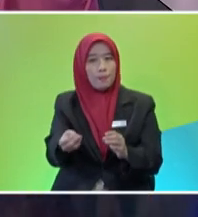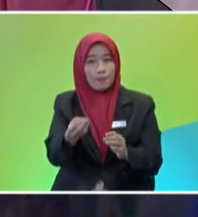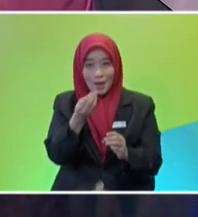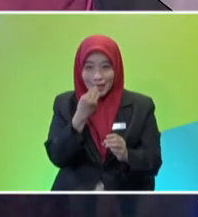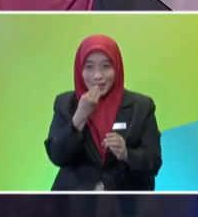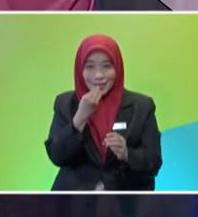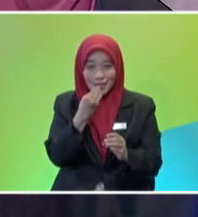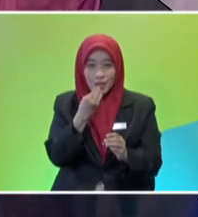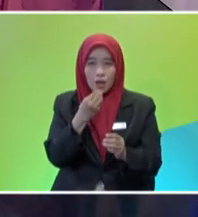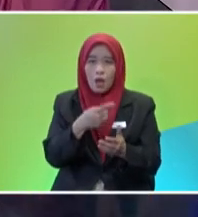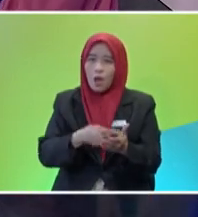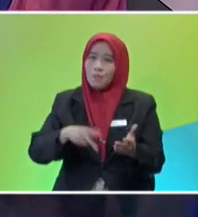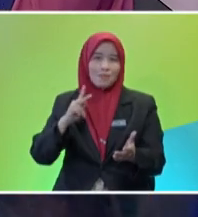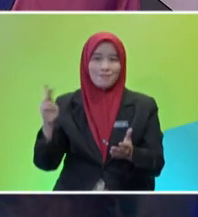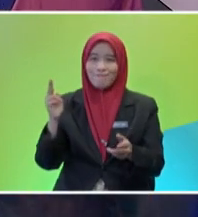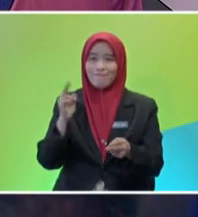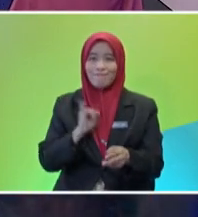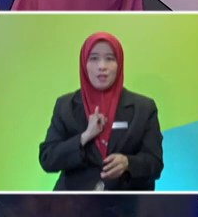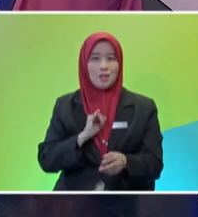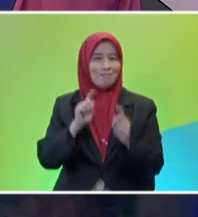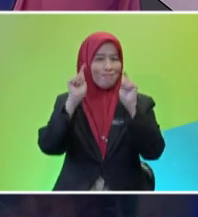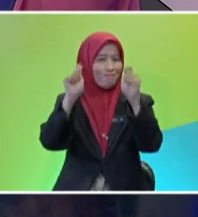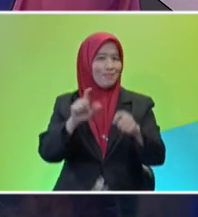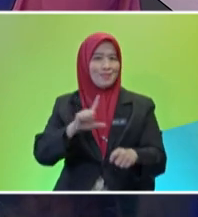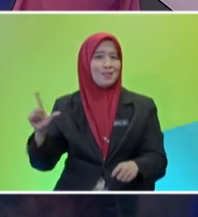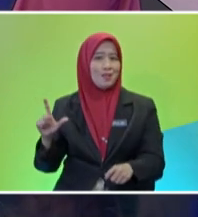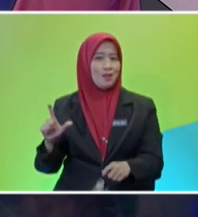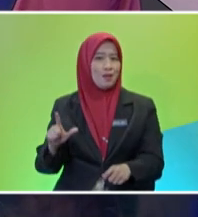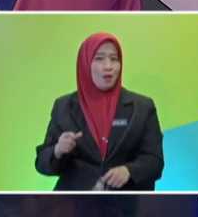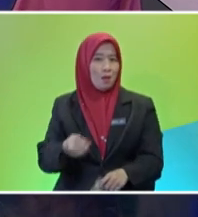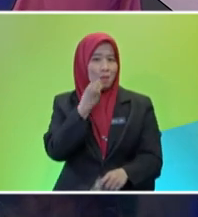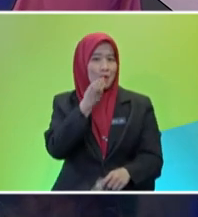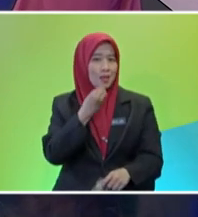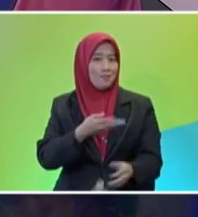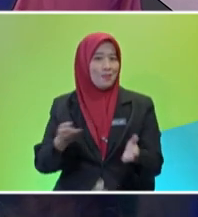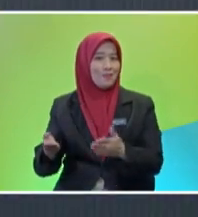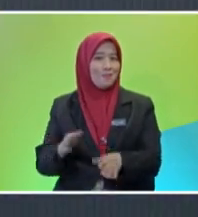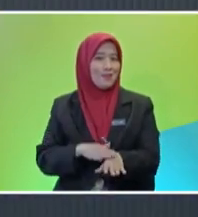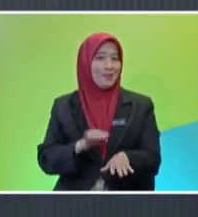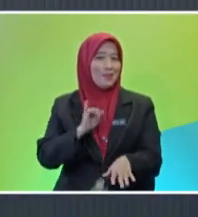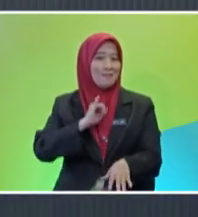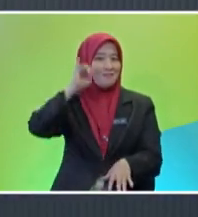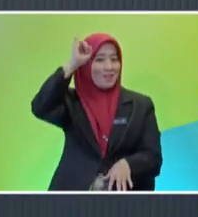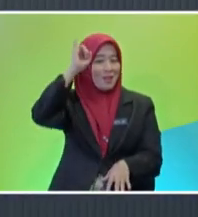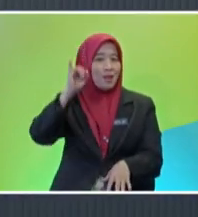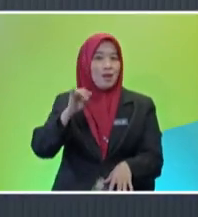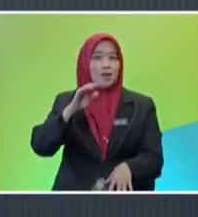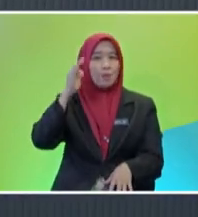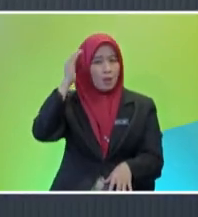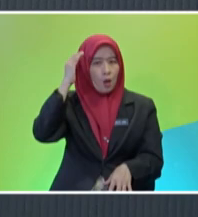Makan. Apakah saya? Mestilah kalau bawa makan ni bagilah ke Ifan cikgu. Sebab Ifan tahu memang kita akan